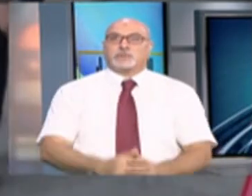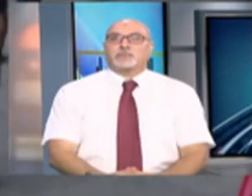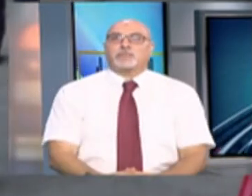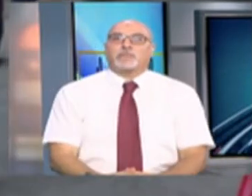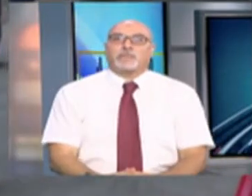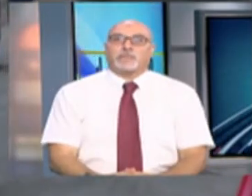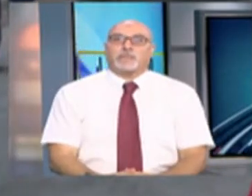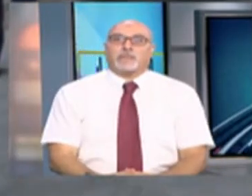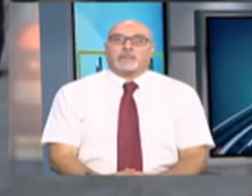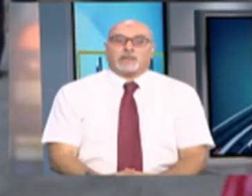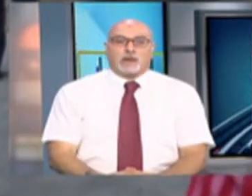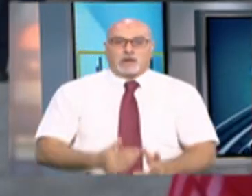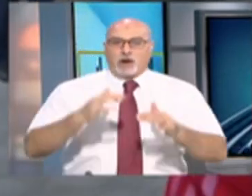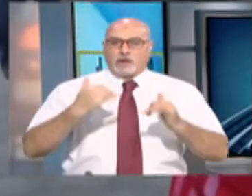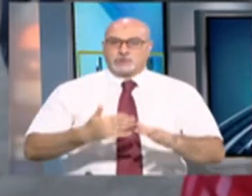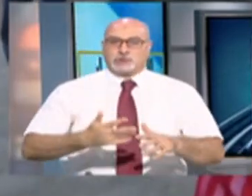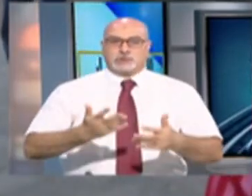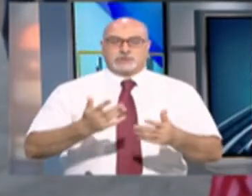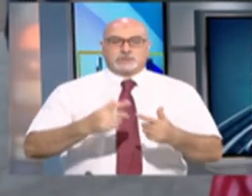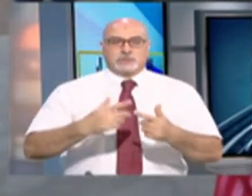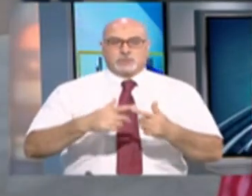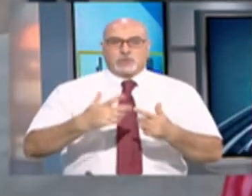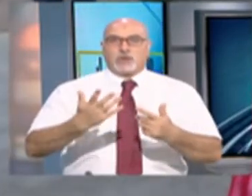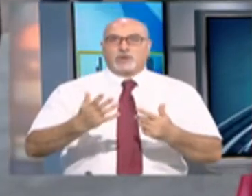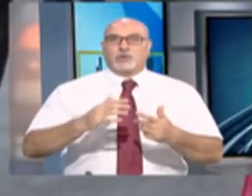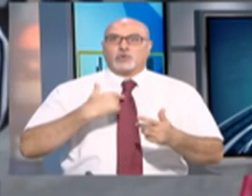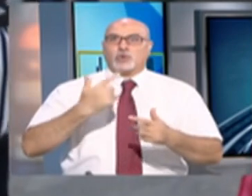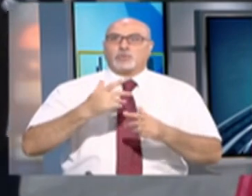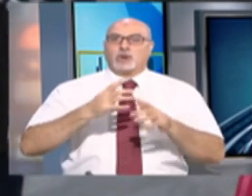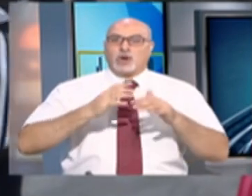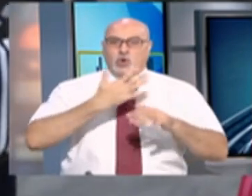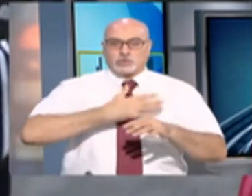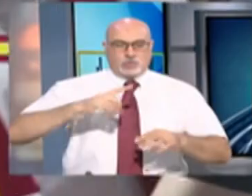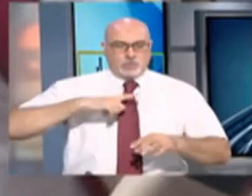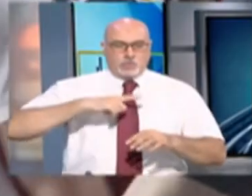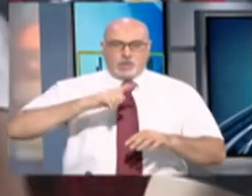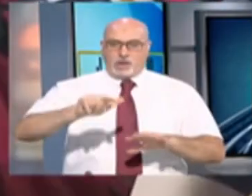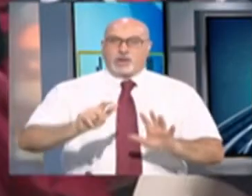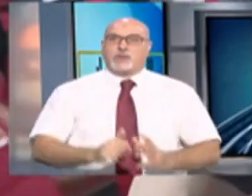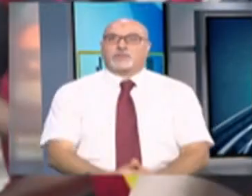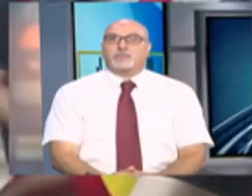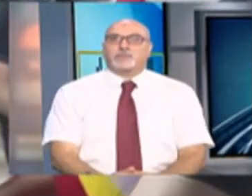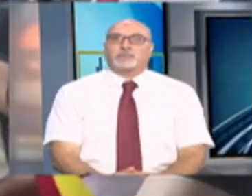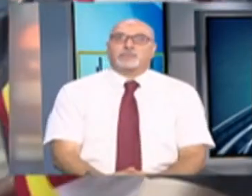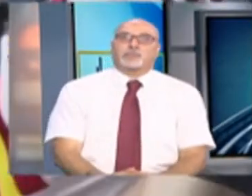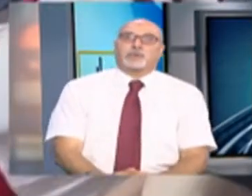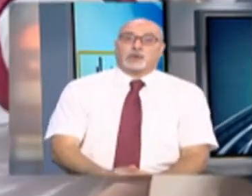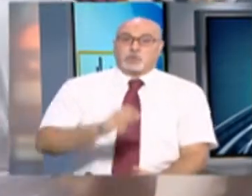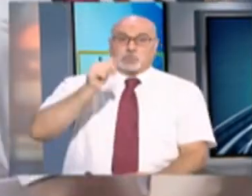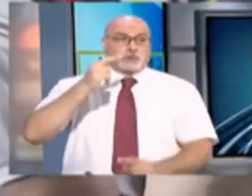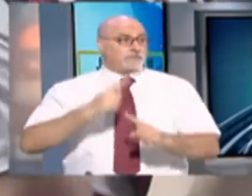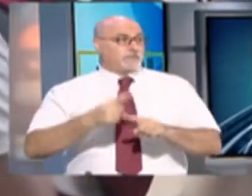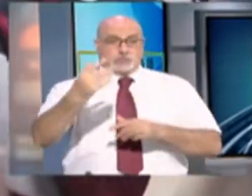أول زيارة لي إلى الجزائر بوهران، ولدي صدى جيد على ظروف الإقامة هنا. هذه أول مرة